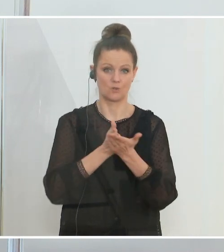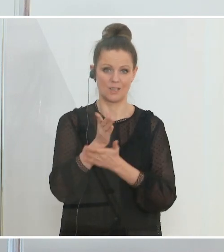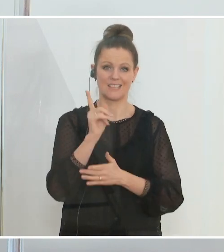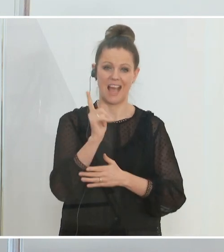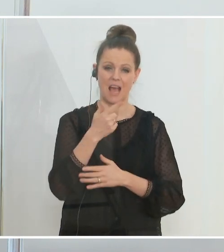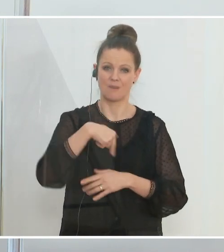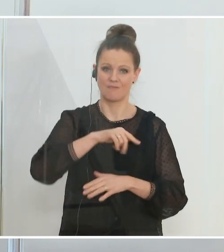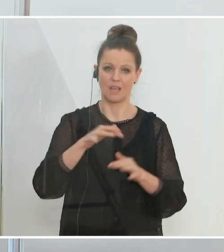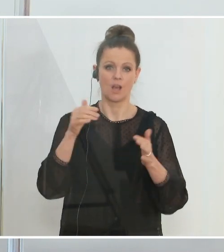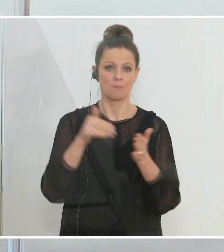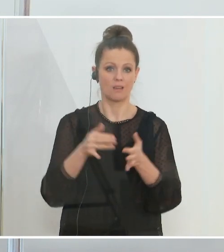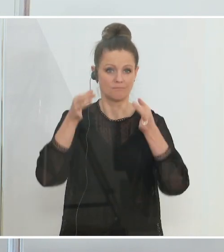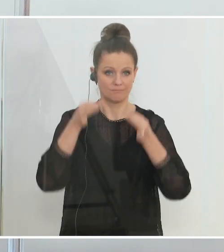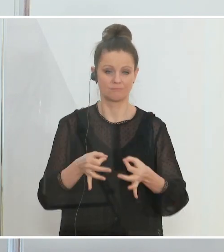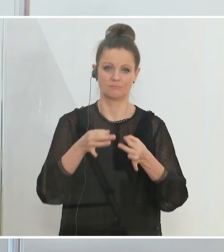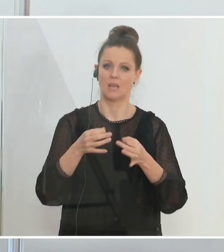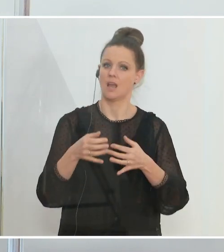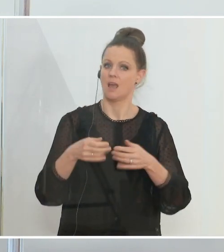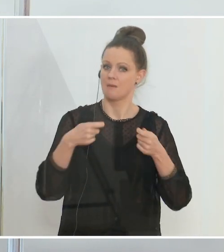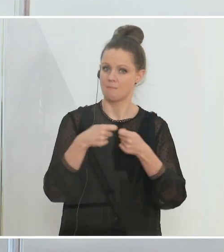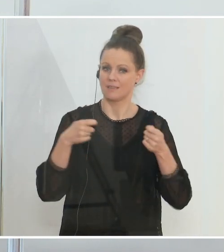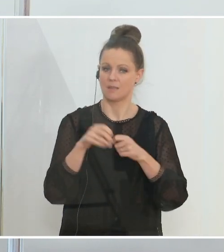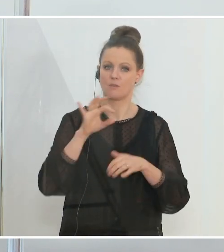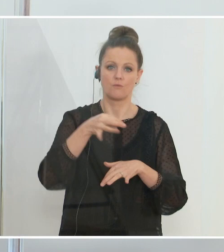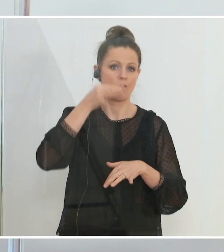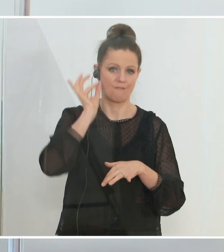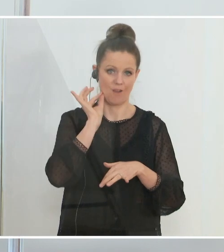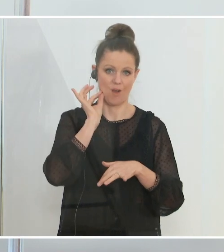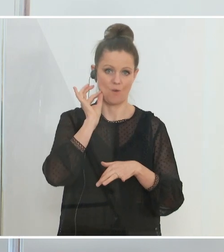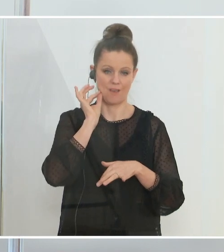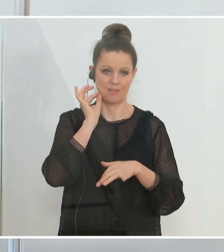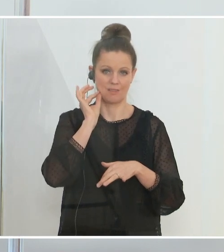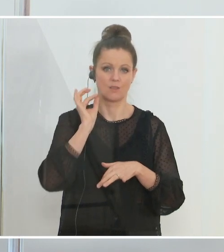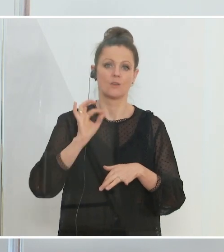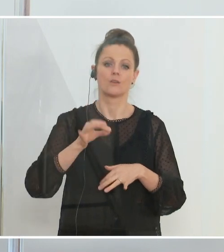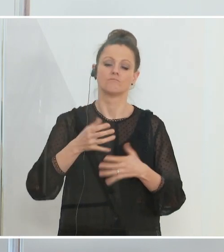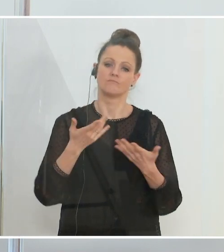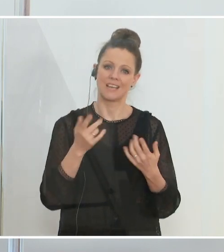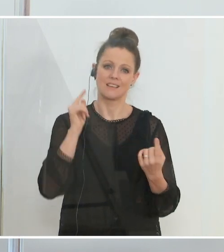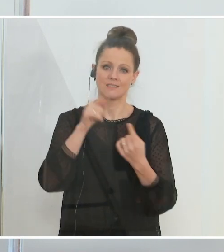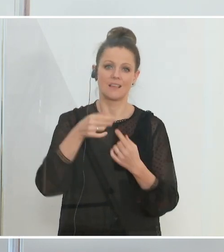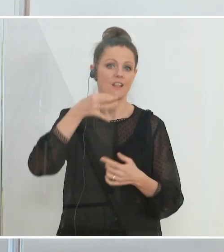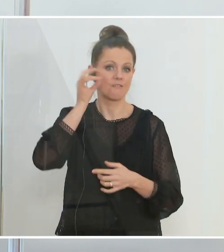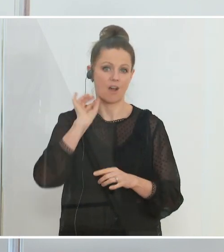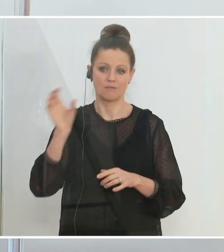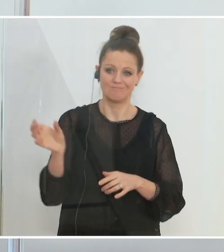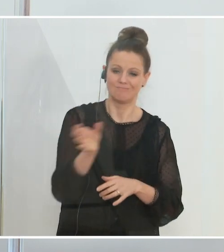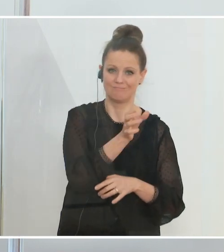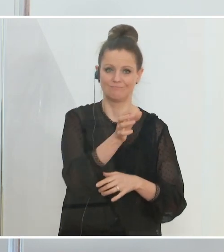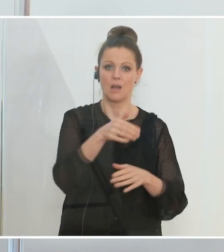flankierend Maßnahmen setzen für Frauen, um Frauen in den Beruf zu bekommen, in besser bezahlte Branchen.